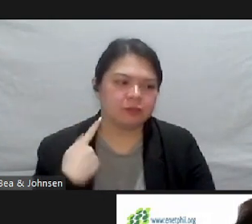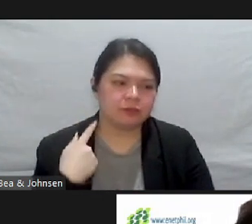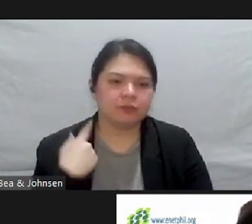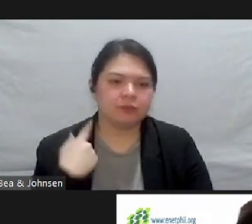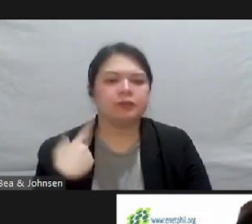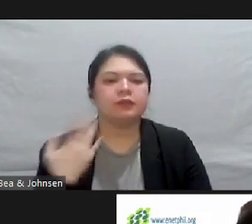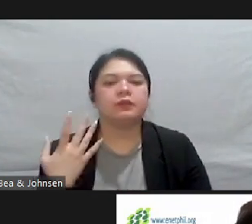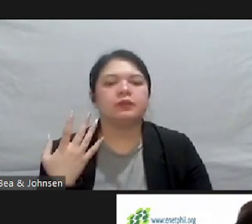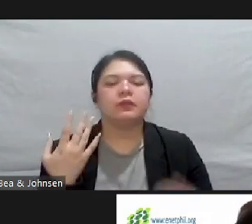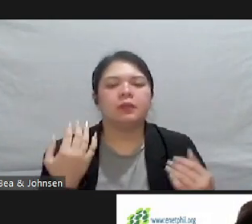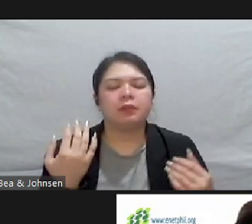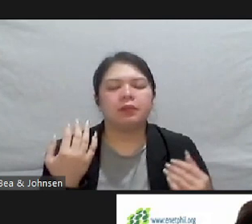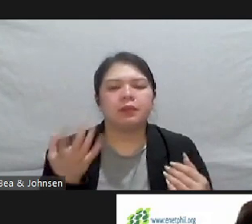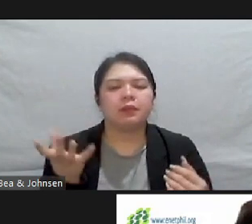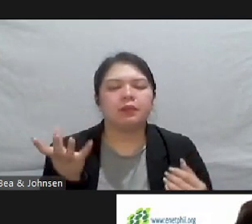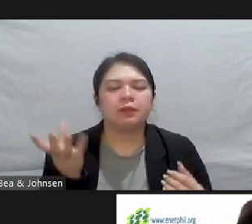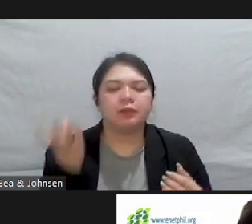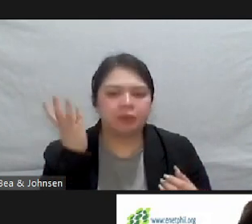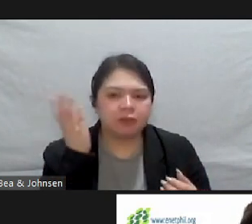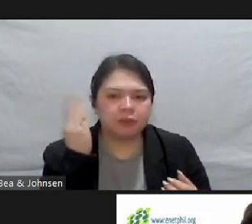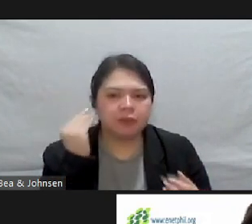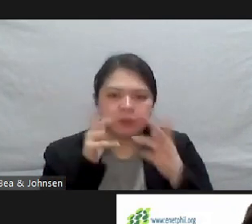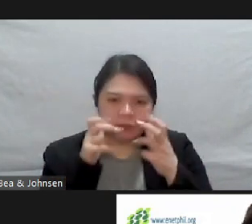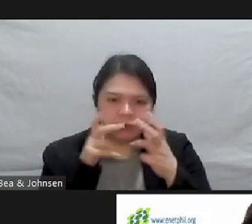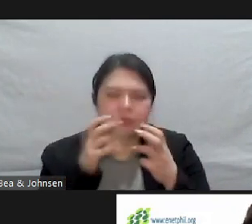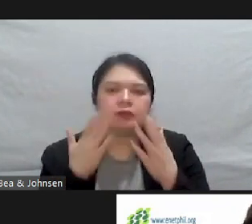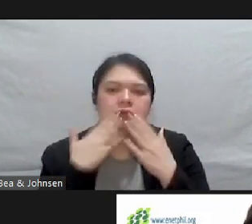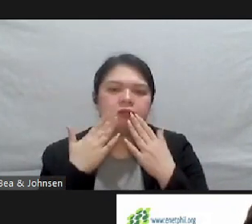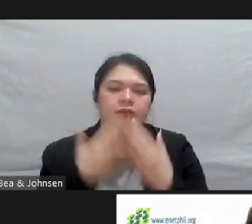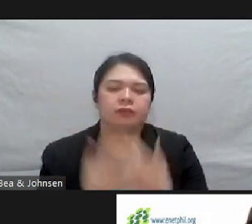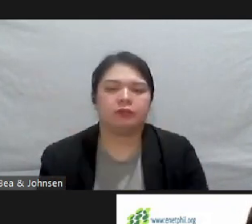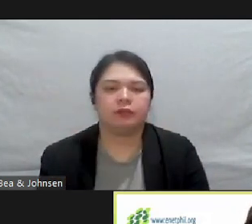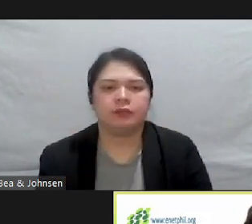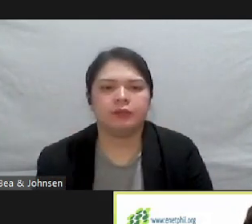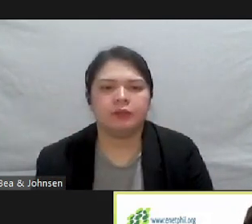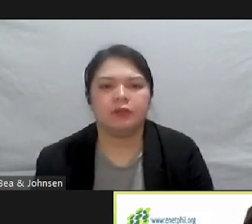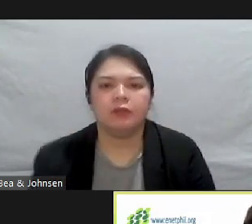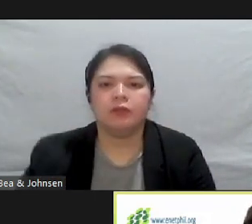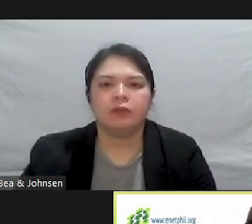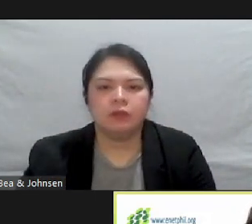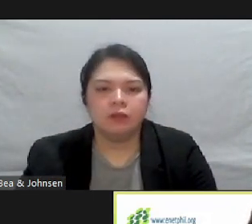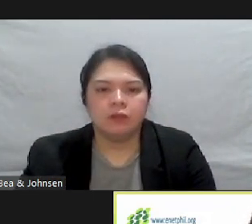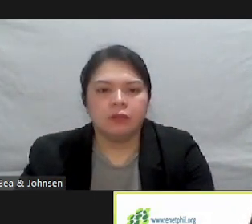tayo ng mga bata at mapakinggan din natin sila. So, thank you po again. Oo.